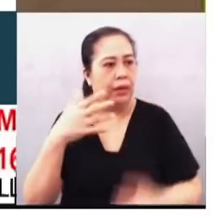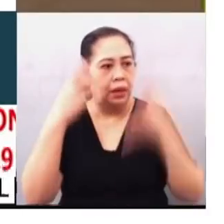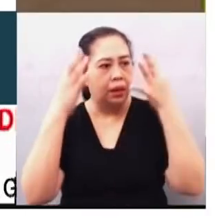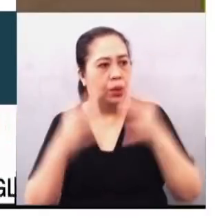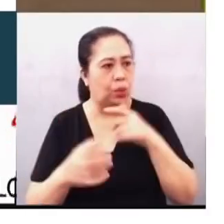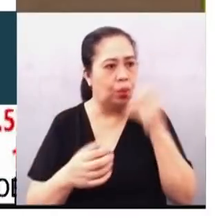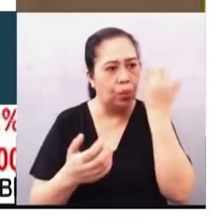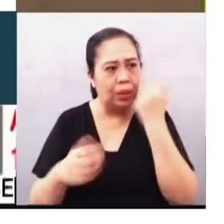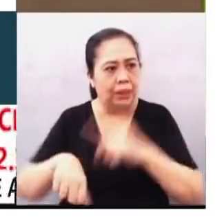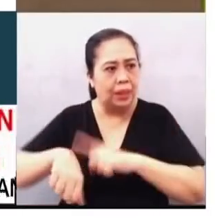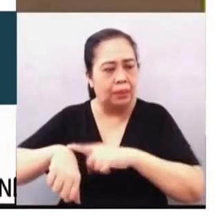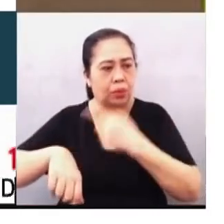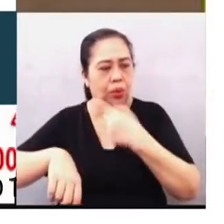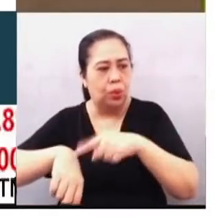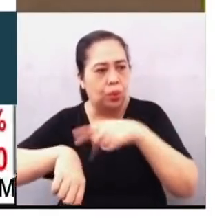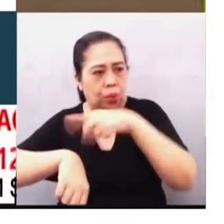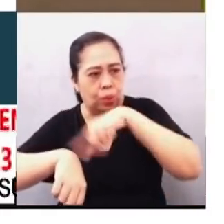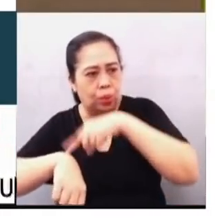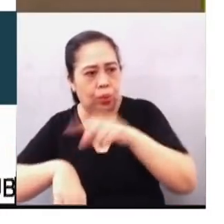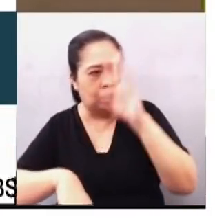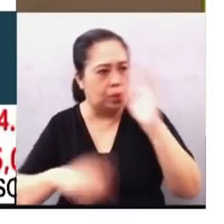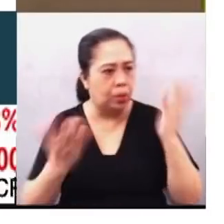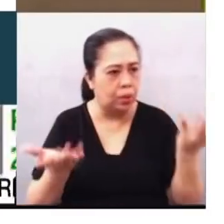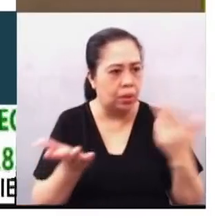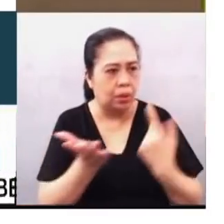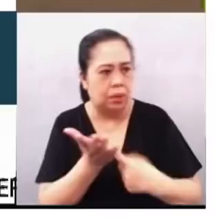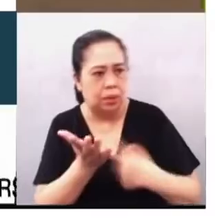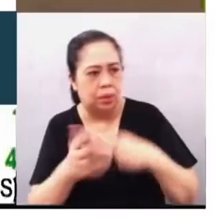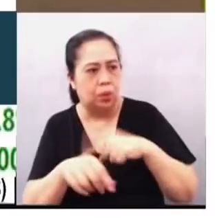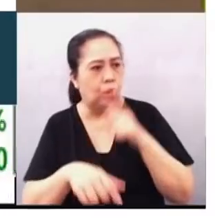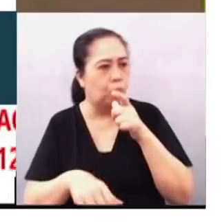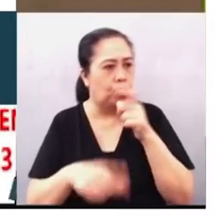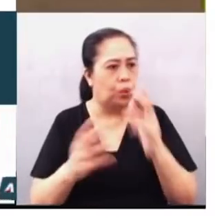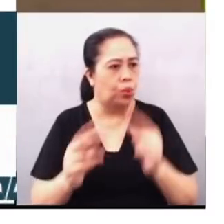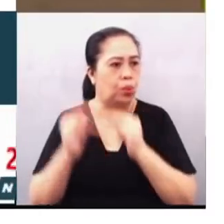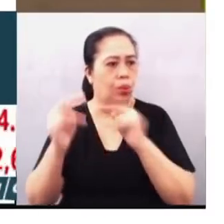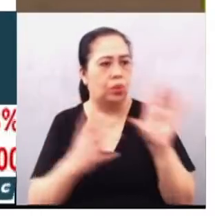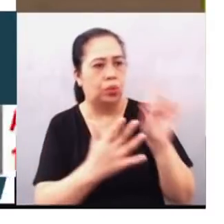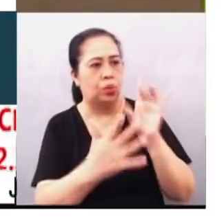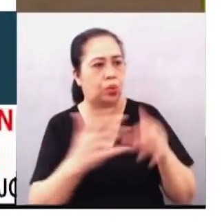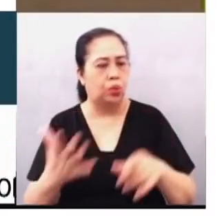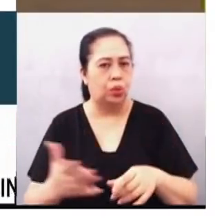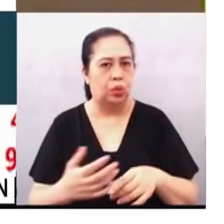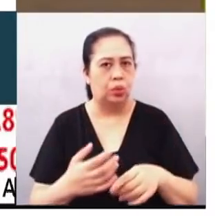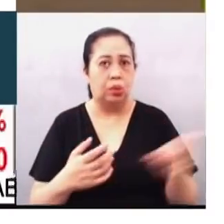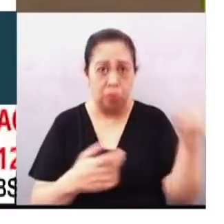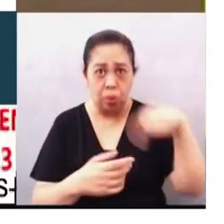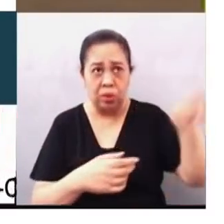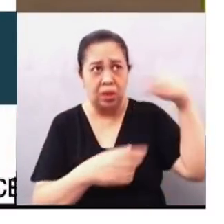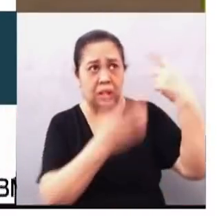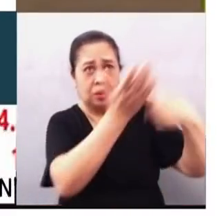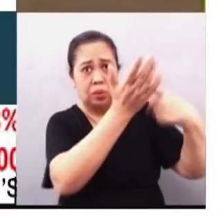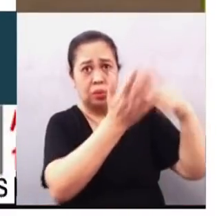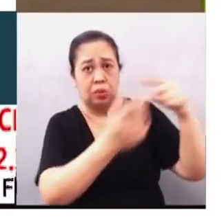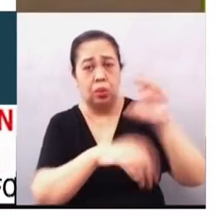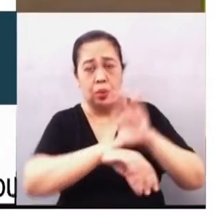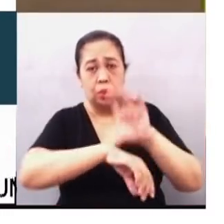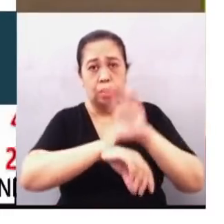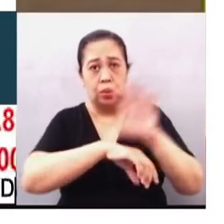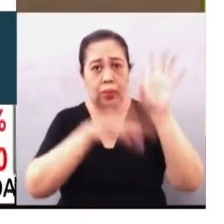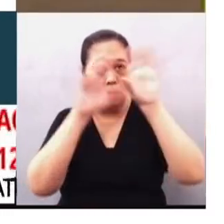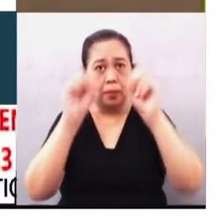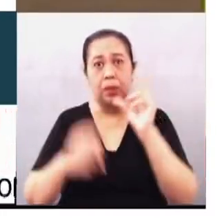out of time. To be frank with you, we are running out of time. Sino ang ating pipiliin dito? So nag-usap na sila at kinusulta si Pangulong